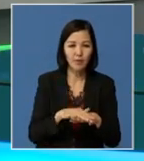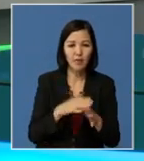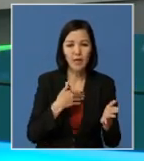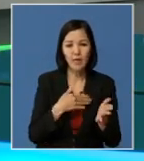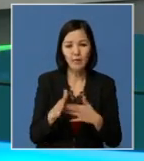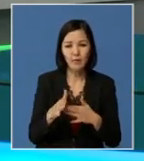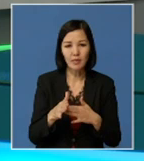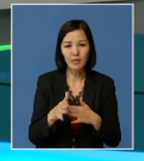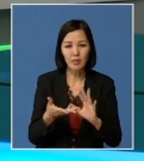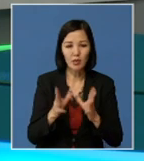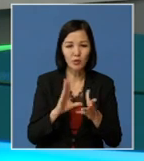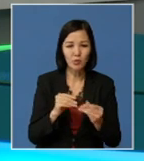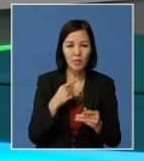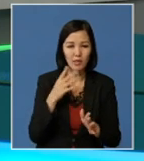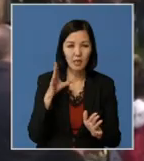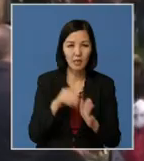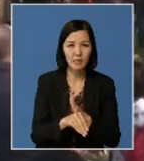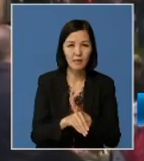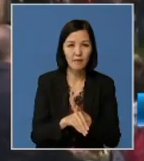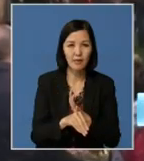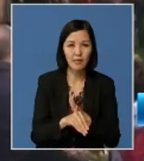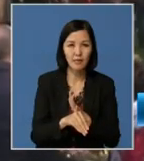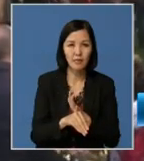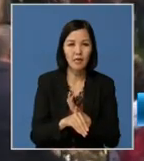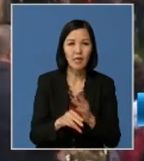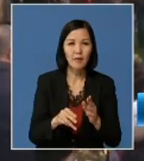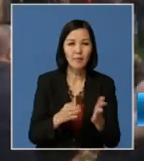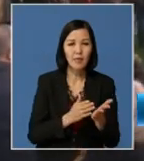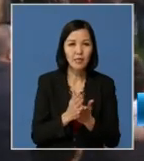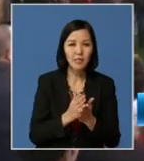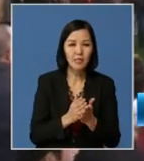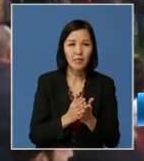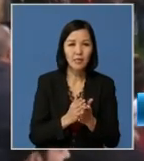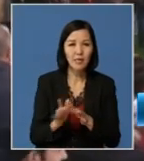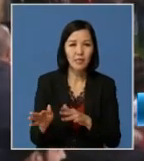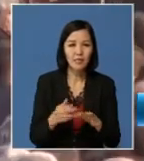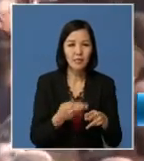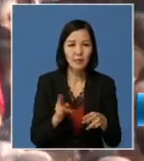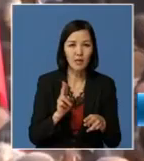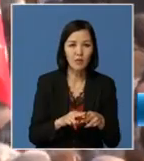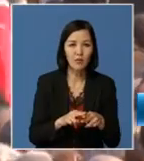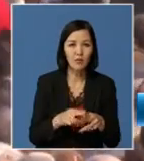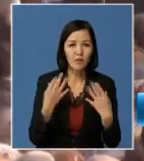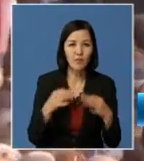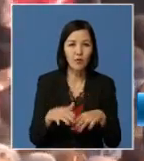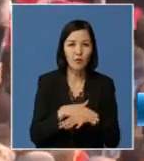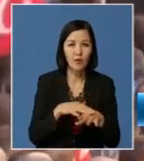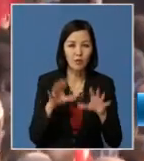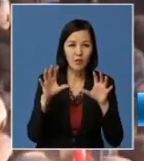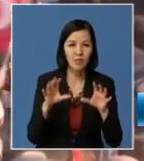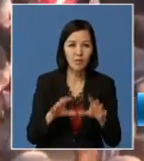голосования. Народно-республиканская партия назвала это проявлением диктатуры. Политическая система, которая игнорирует волю народа и